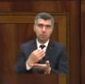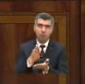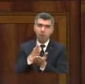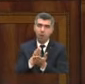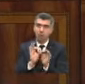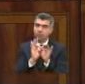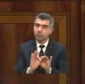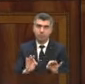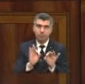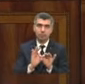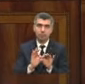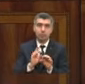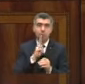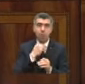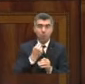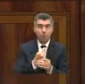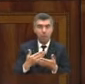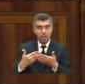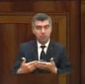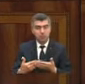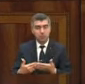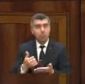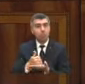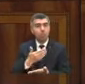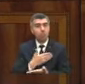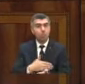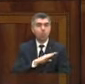الحكومة، والحكومة السابقة مسؤولة على هذا الوضع.